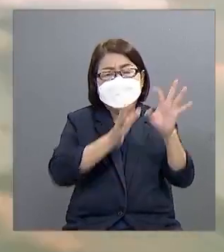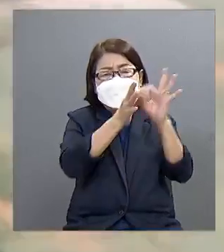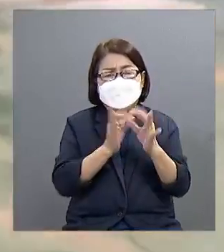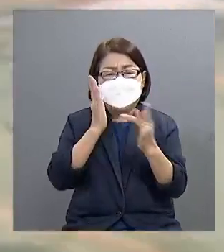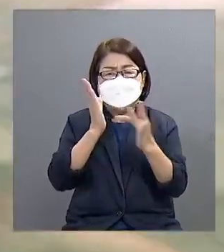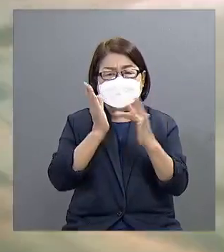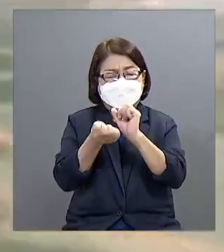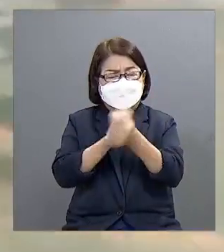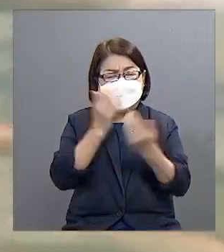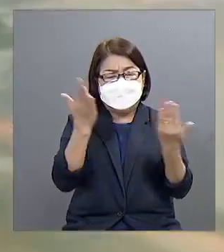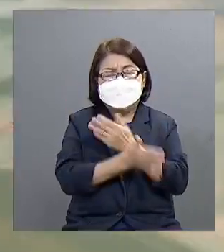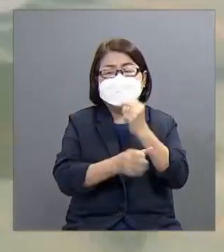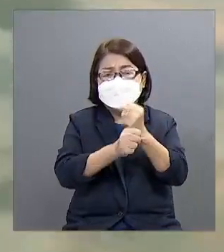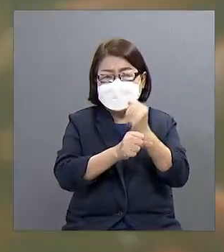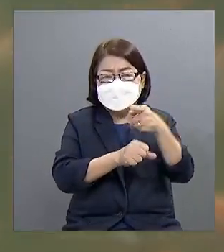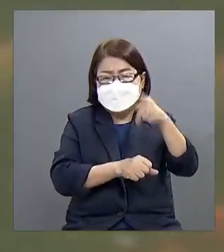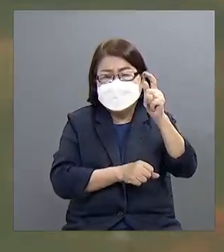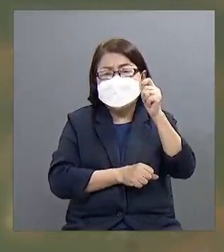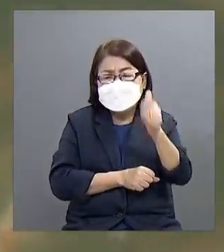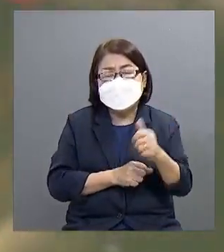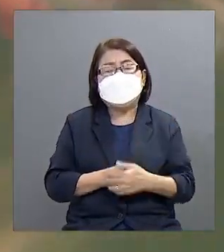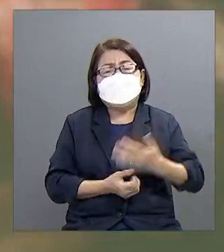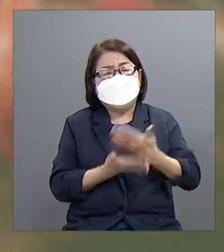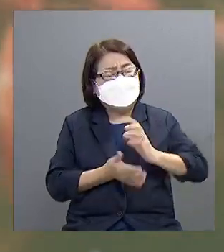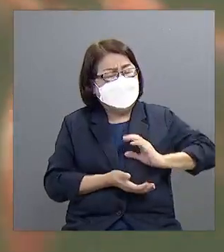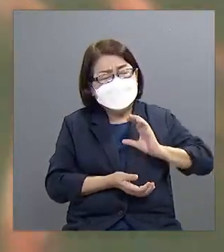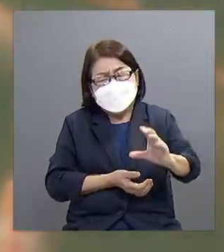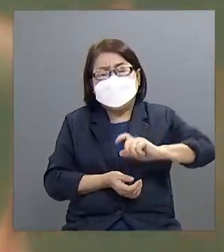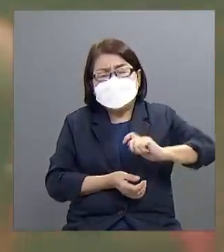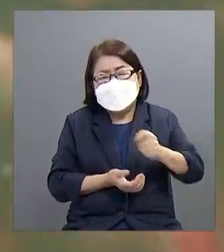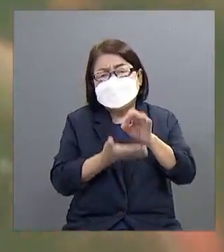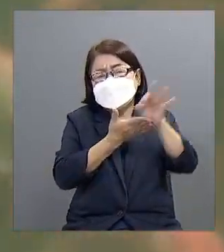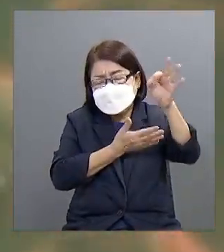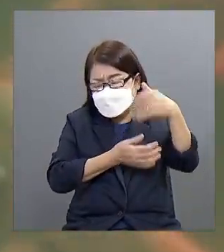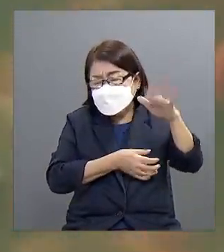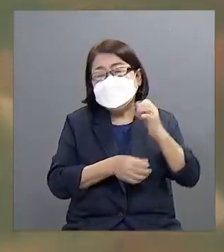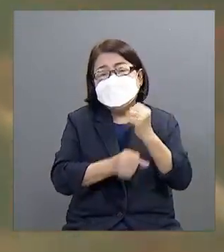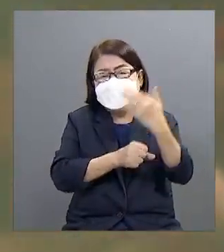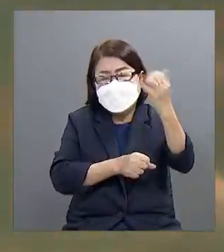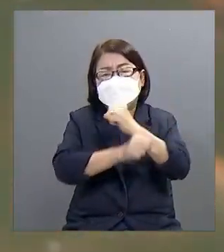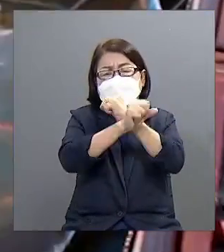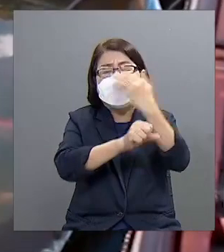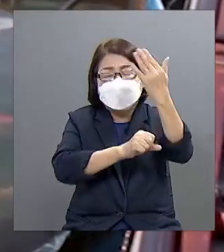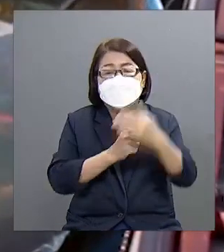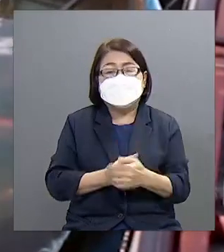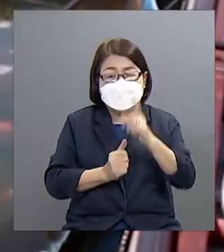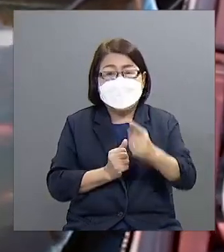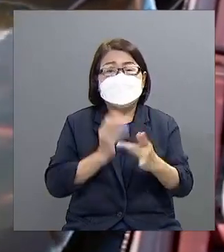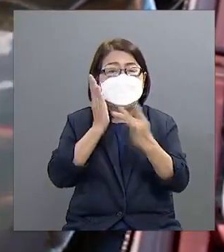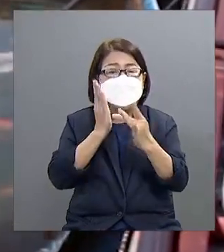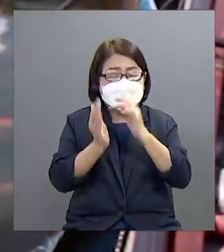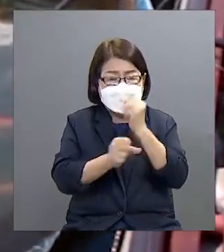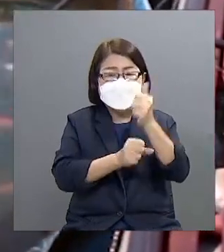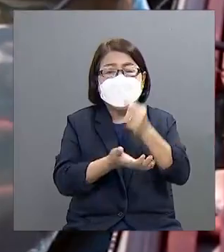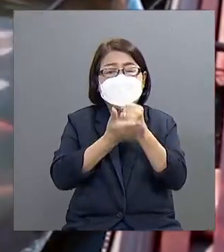โยชน์สูงสุดนะคะบางทีอาจจะต้องลงทุนไปก่อนนะคะแต่ว่าการไม่ดีกว่าแก้คุณผู้ชมเทคโนโลยีเหล่านี้สามารถช่วยลดความเสียหายได้เป็นอย่างมาก